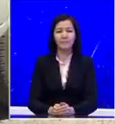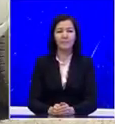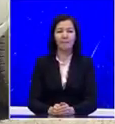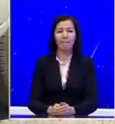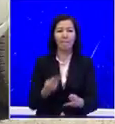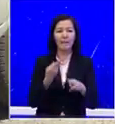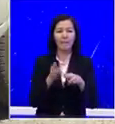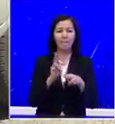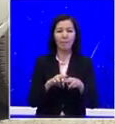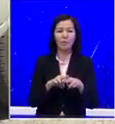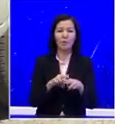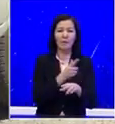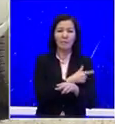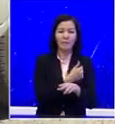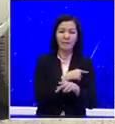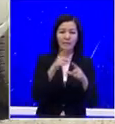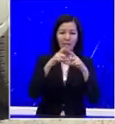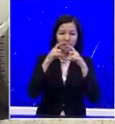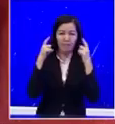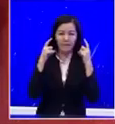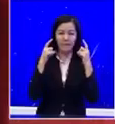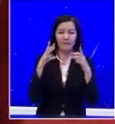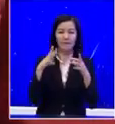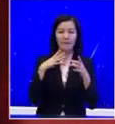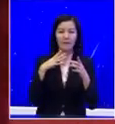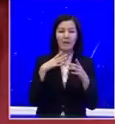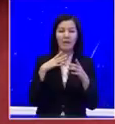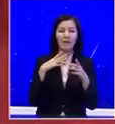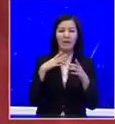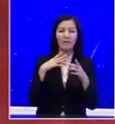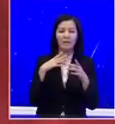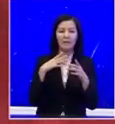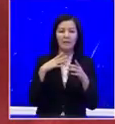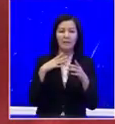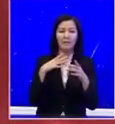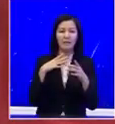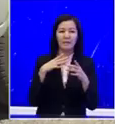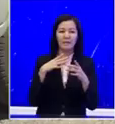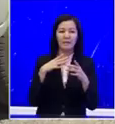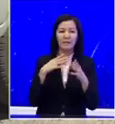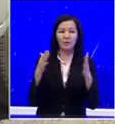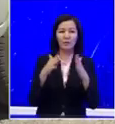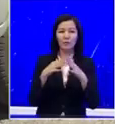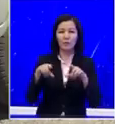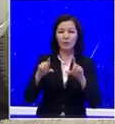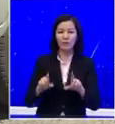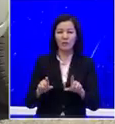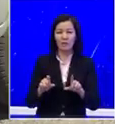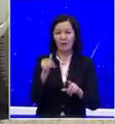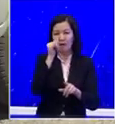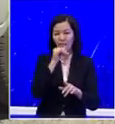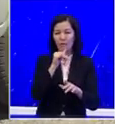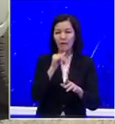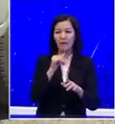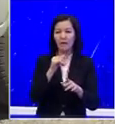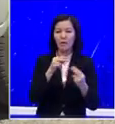Бұл медицинский маска дейді, бетперде. Оны на үйден шыға алмай отырған,